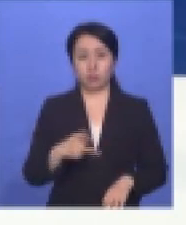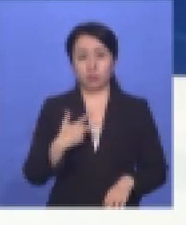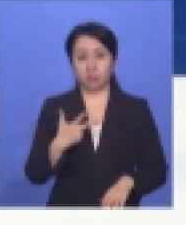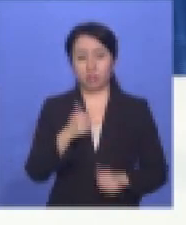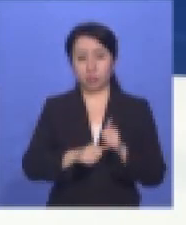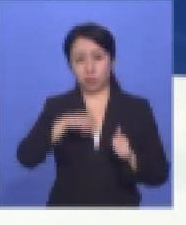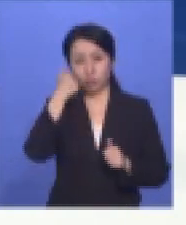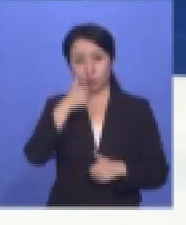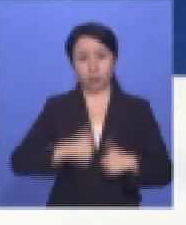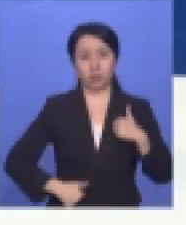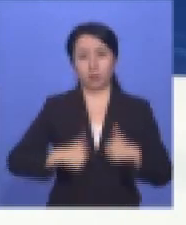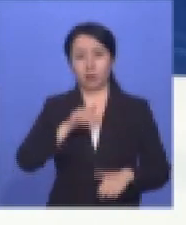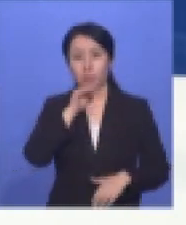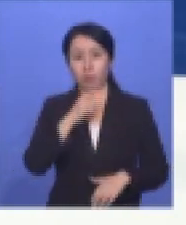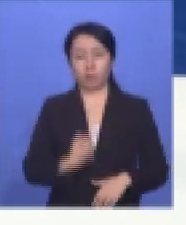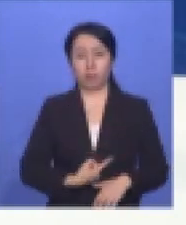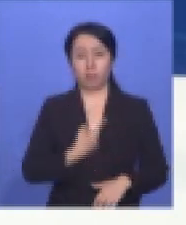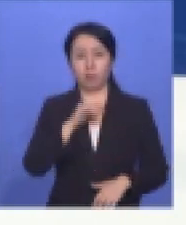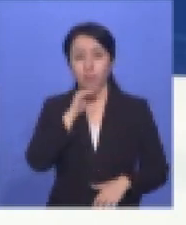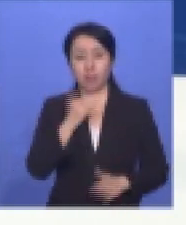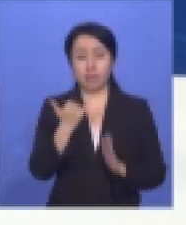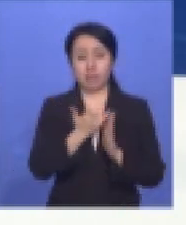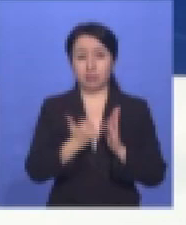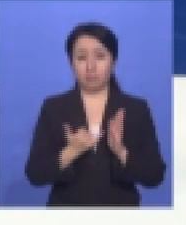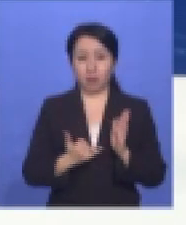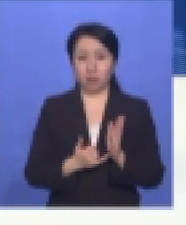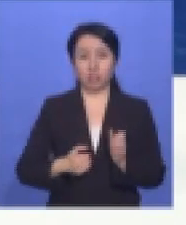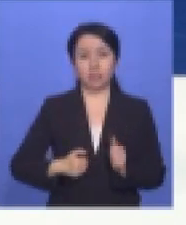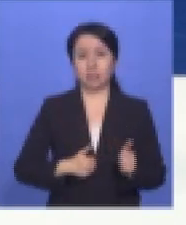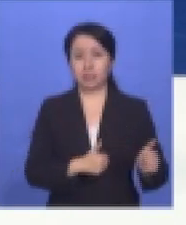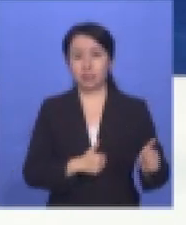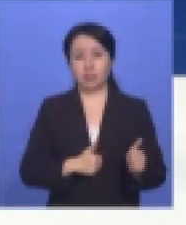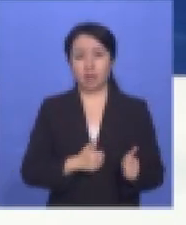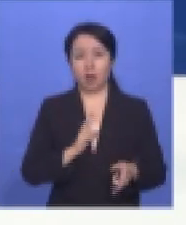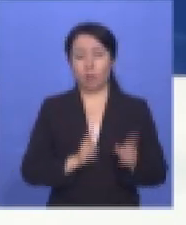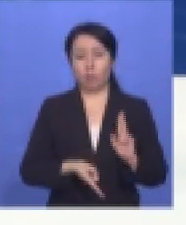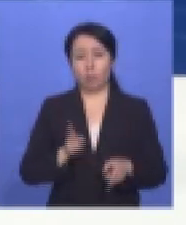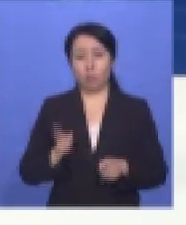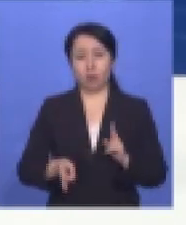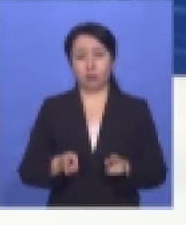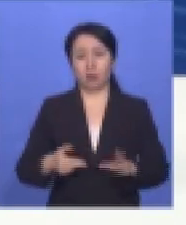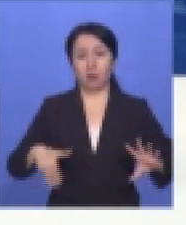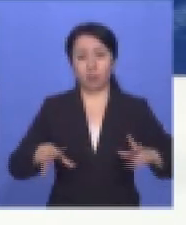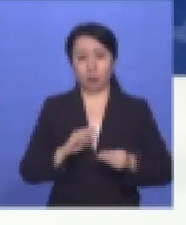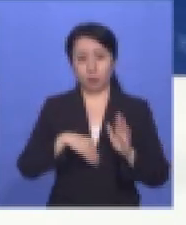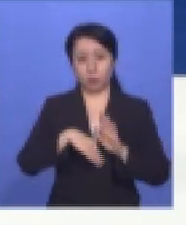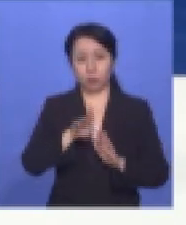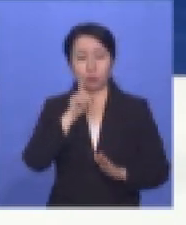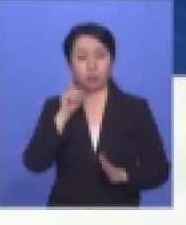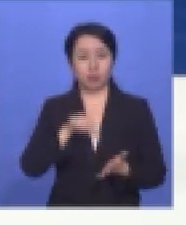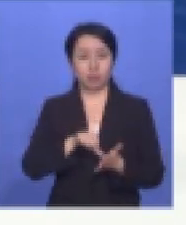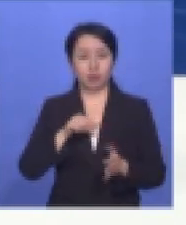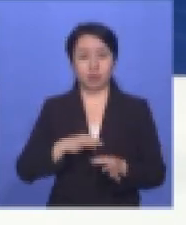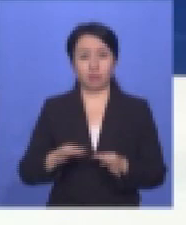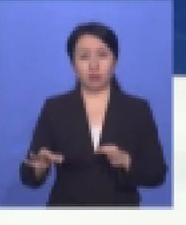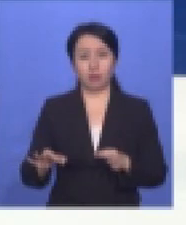«Уздык-Шебер-2023». Ежегодное состязание профмастерства по профессиям сварщик, сантехник, повар и каменщик объединяет лучших молодых